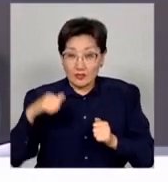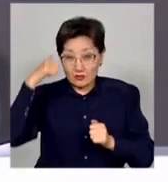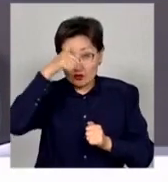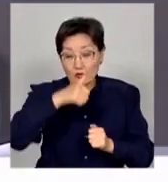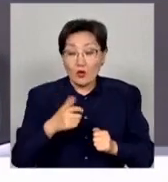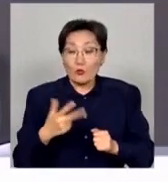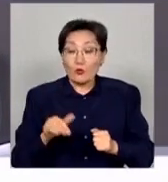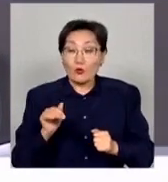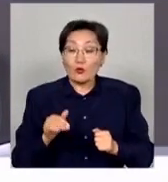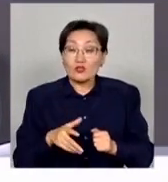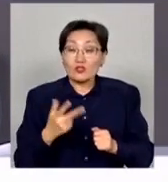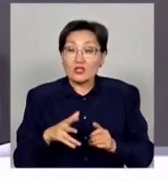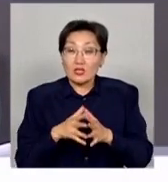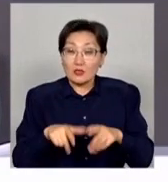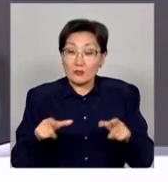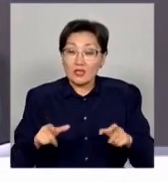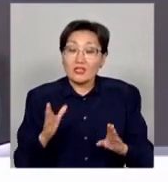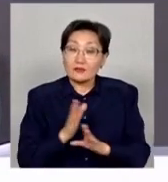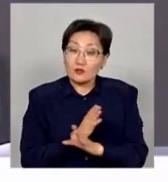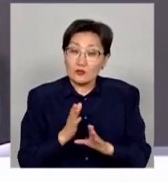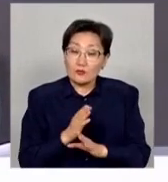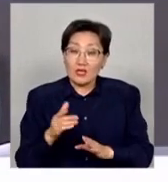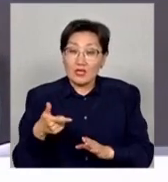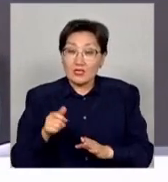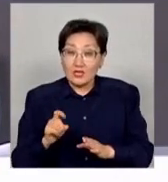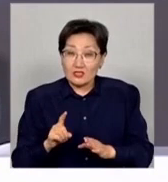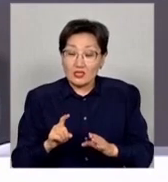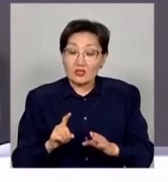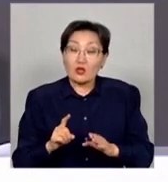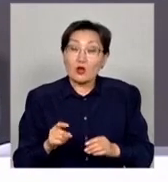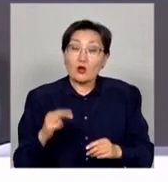аумағында 30-дан астам адам табиғи және сұйытылған